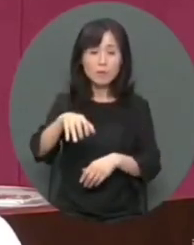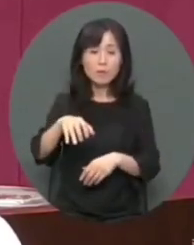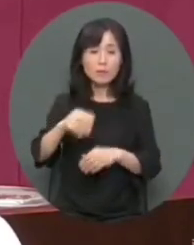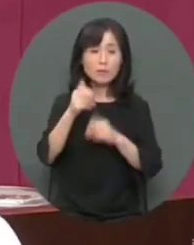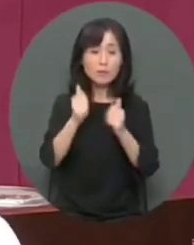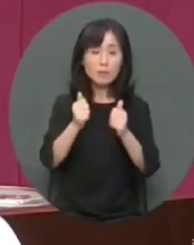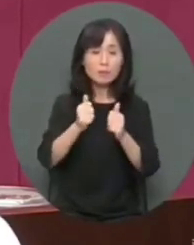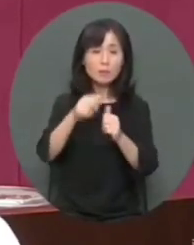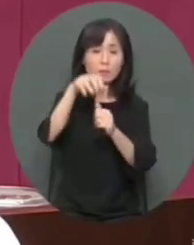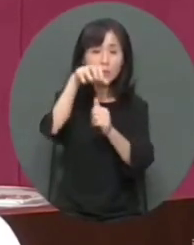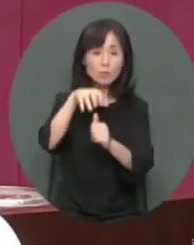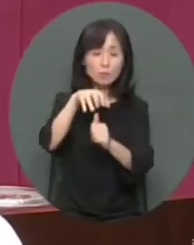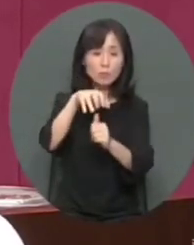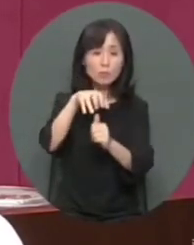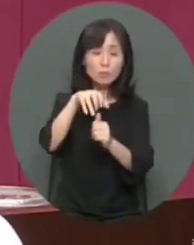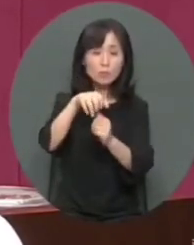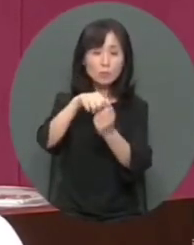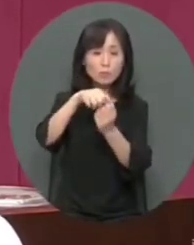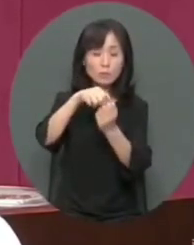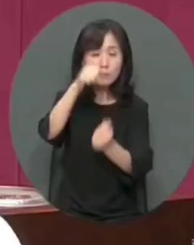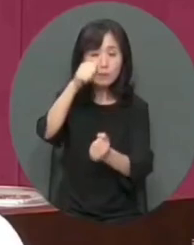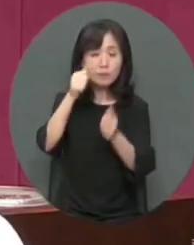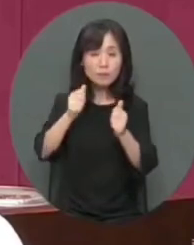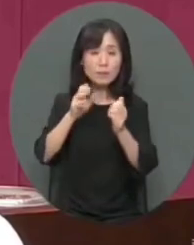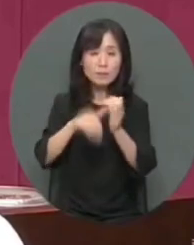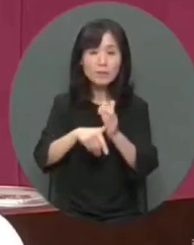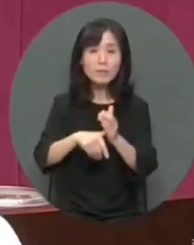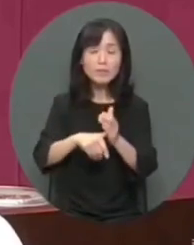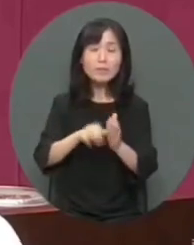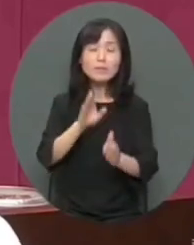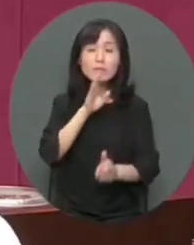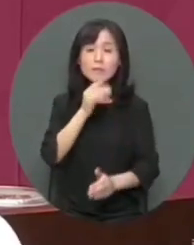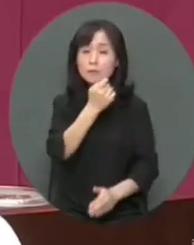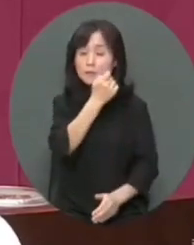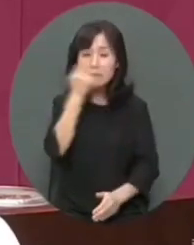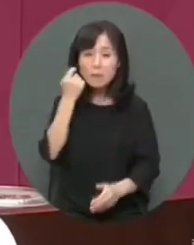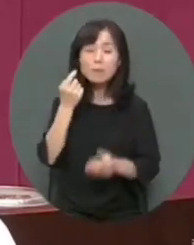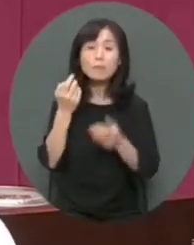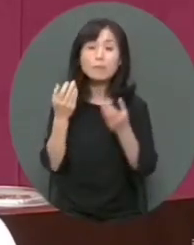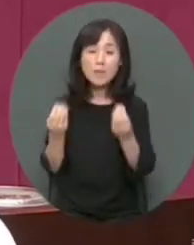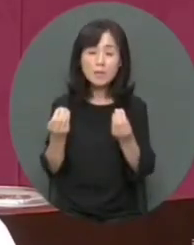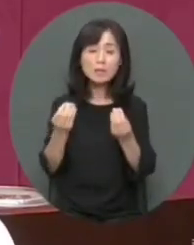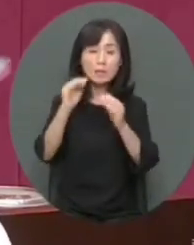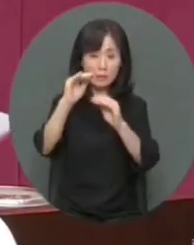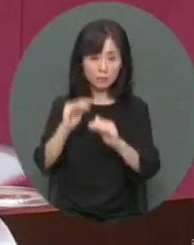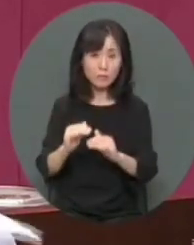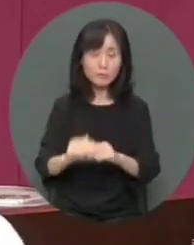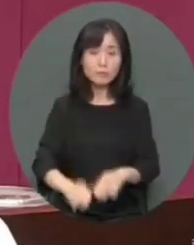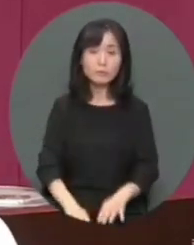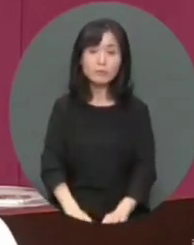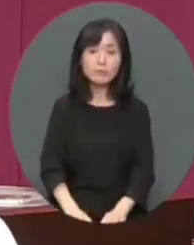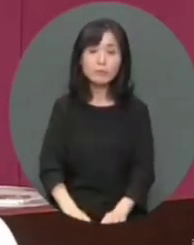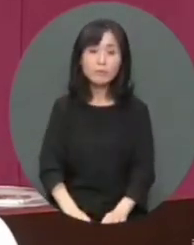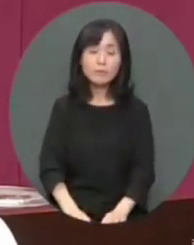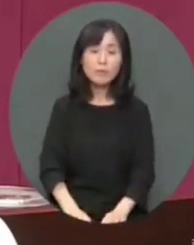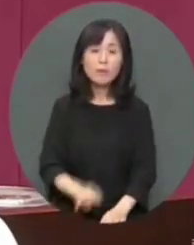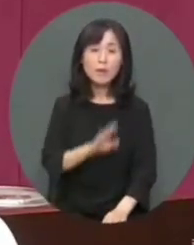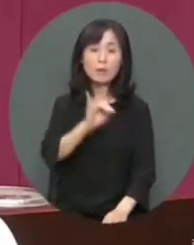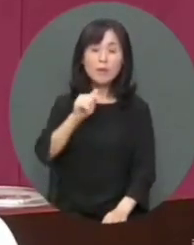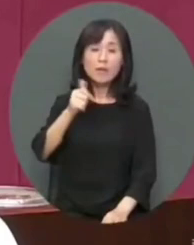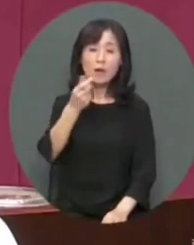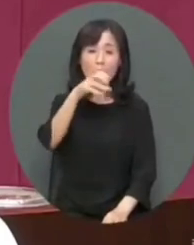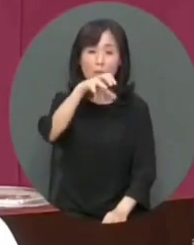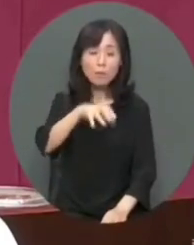본재판 또는 구속영장 재판에서 이미 사실관계 대부분이 법원의 판단으로 확인된 사안들이라는 점입니다. 백현동